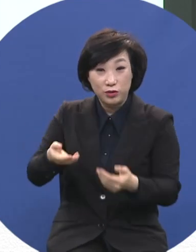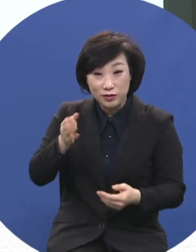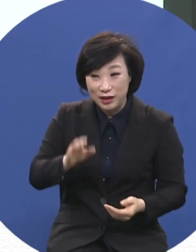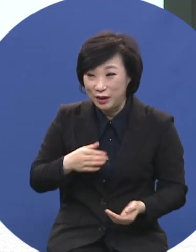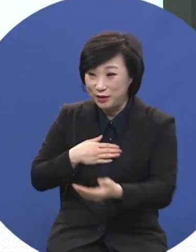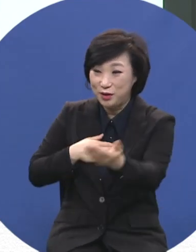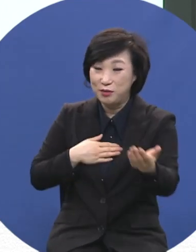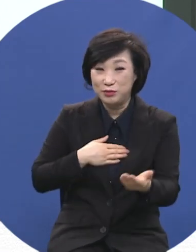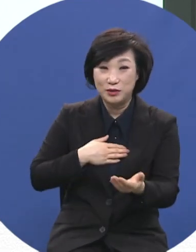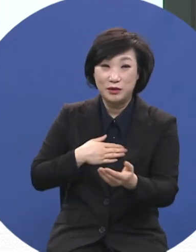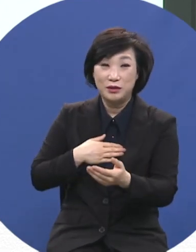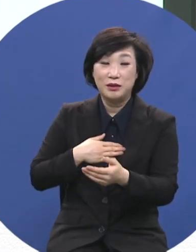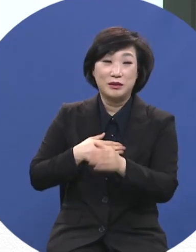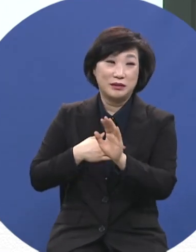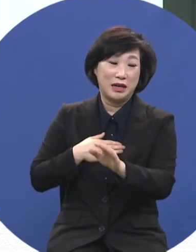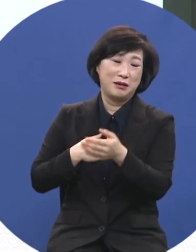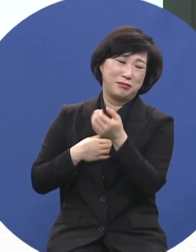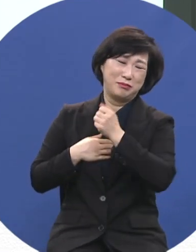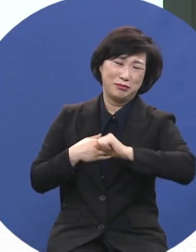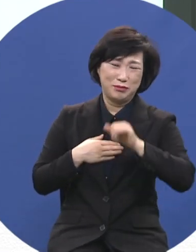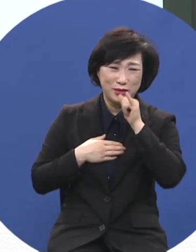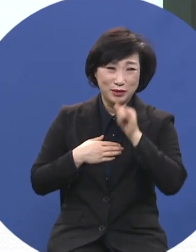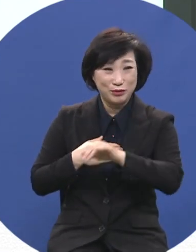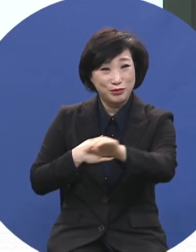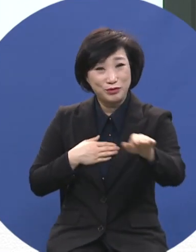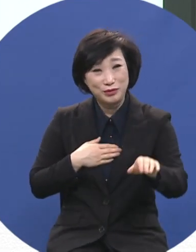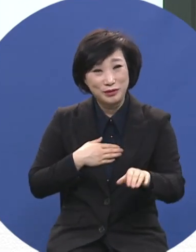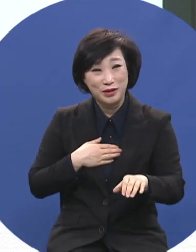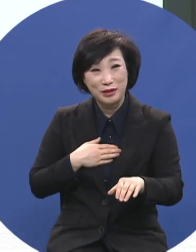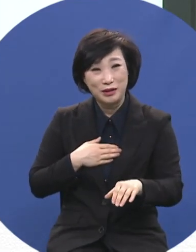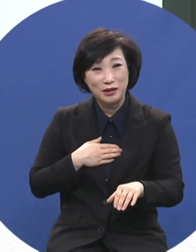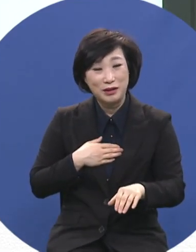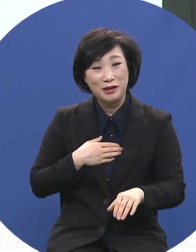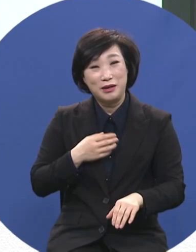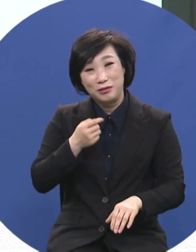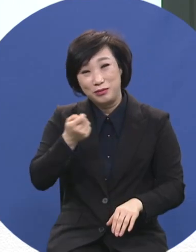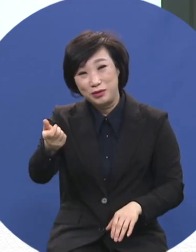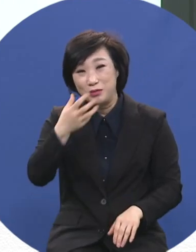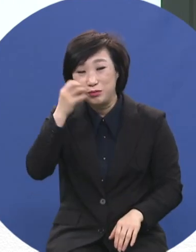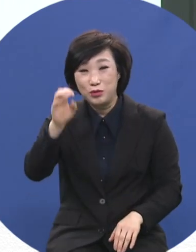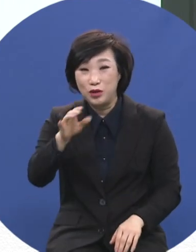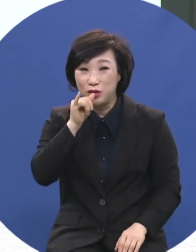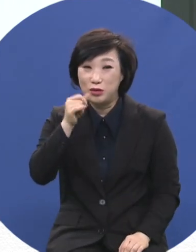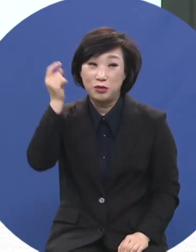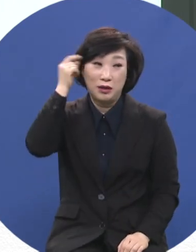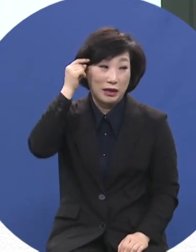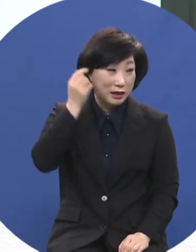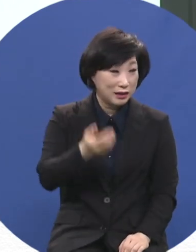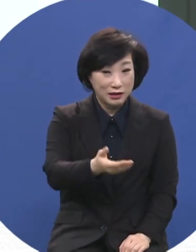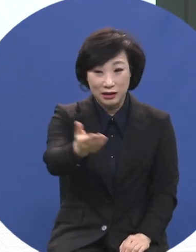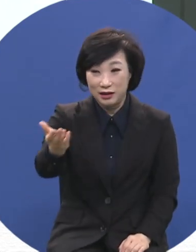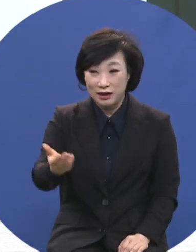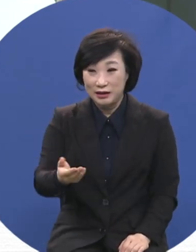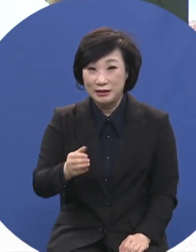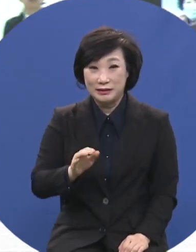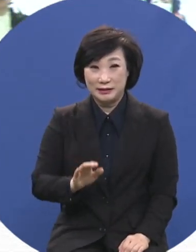왜 안 듣고 우리는 불순종하는 까닭이 무엇인가?